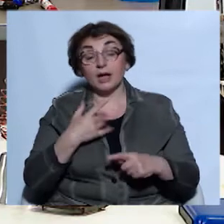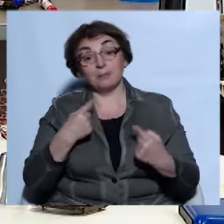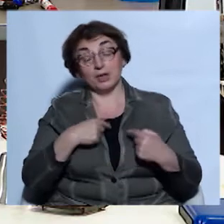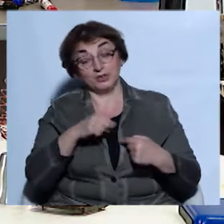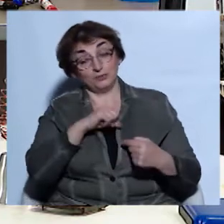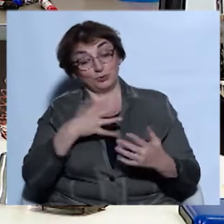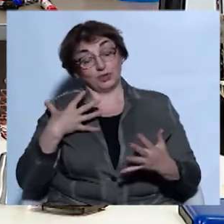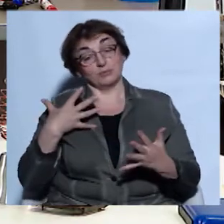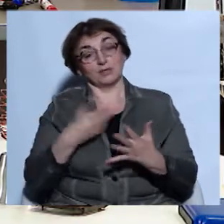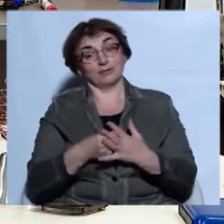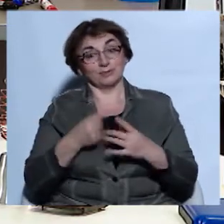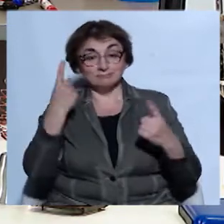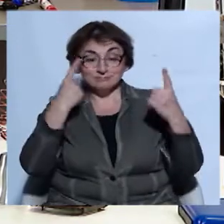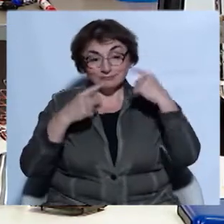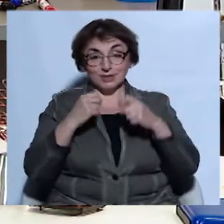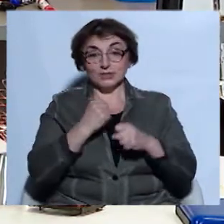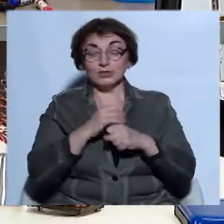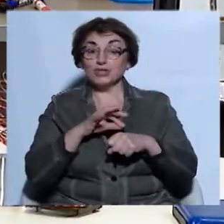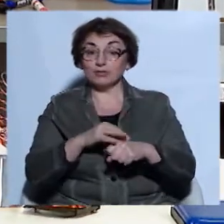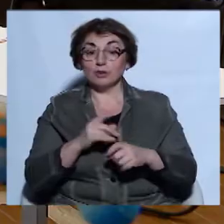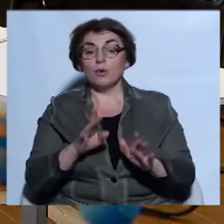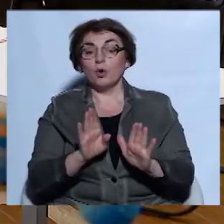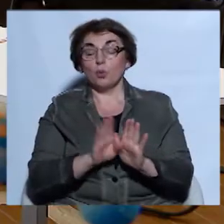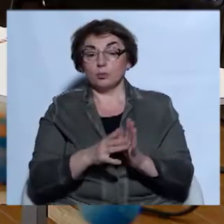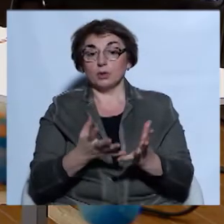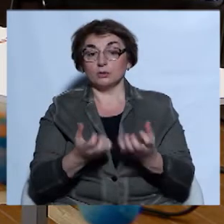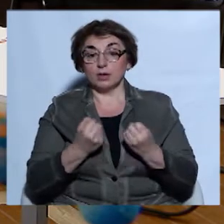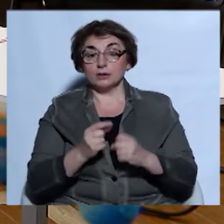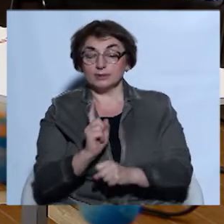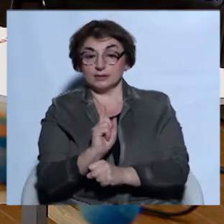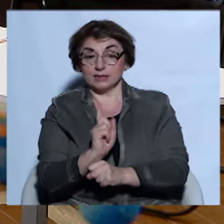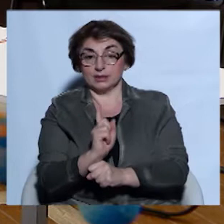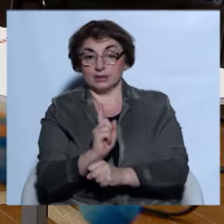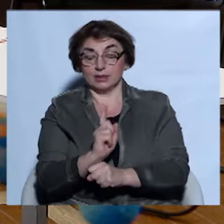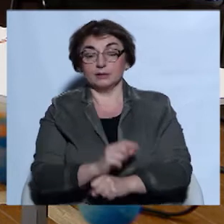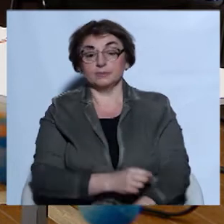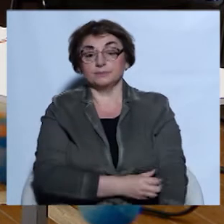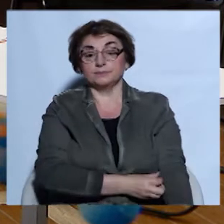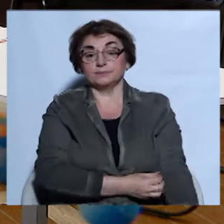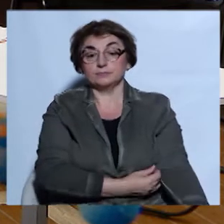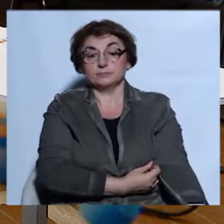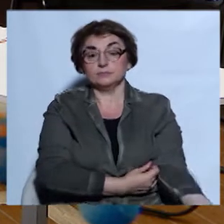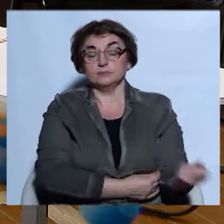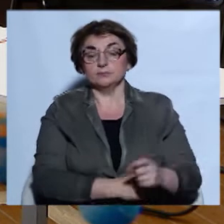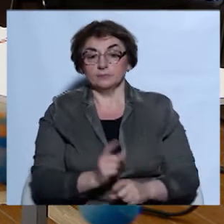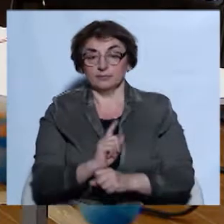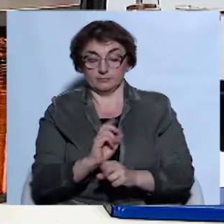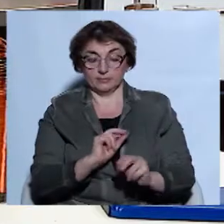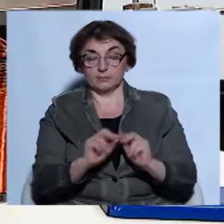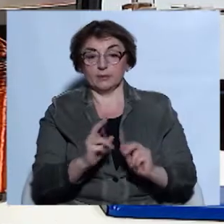ჩემეულ ინტერპრეტაციას შემოგთავაზებ უბრალოდ. ანუ ავიღოთ სანთელი, ავანთოთ